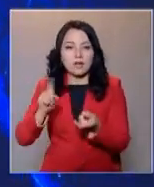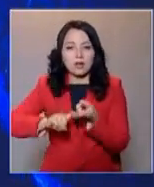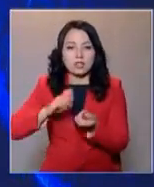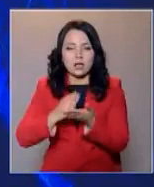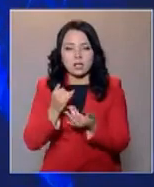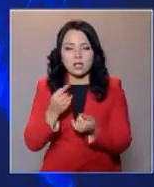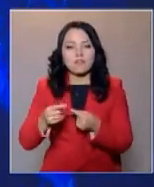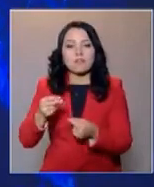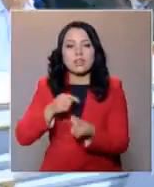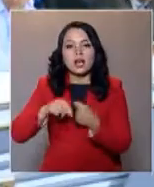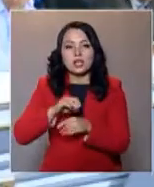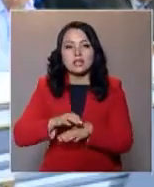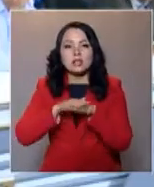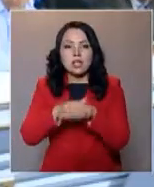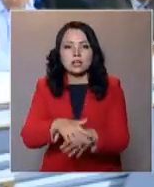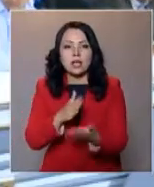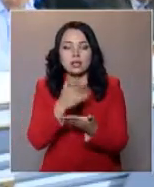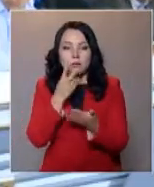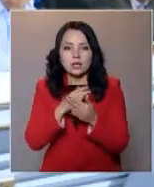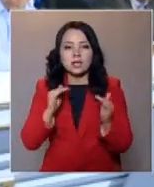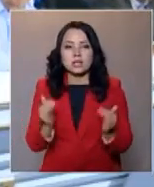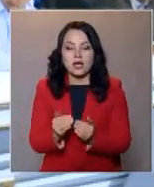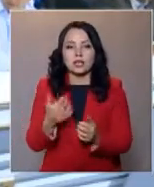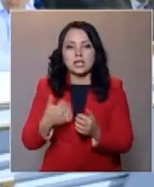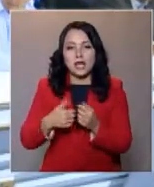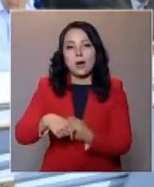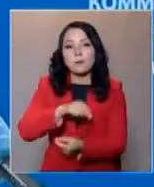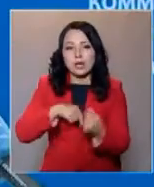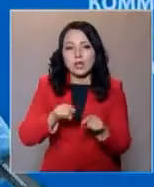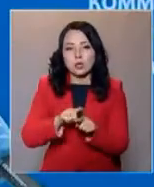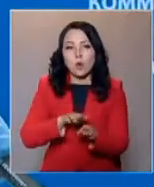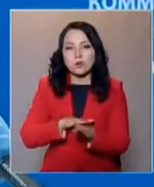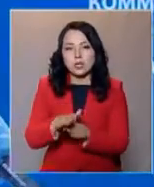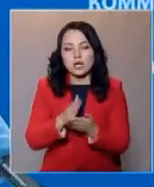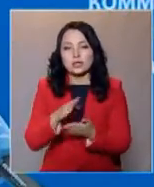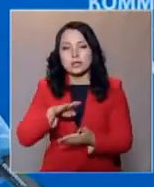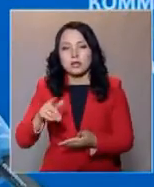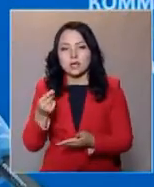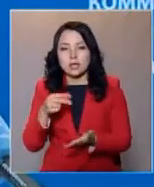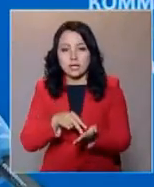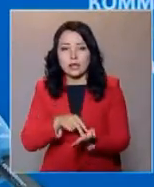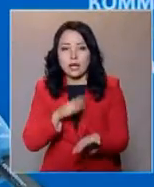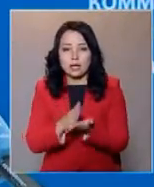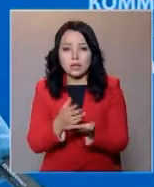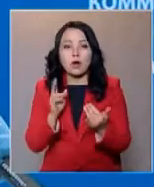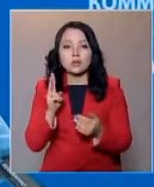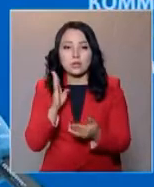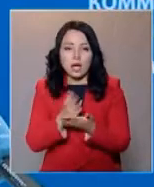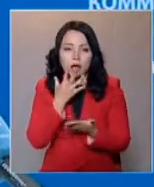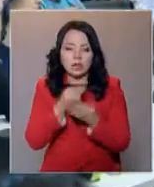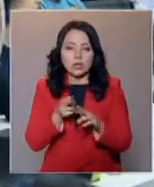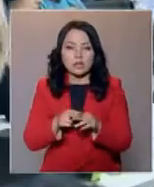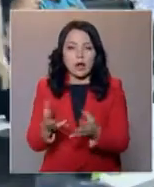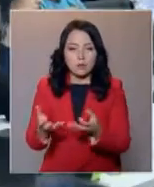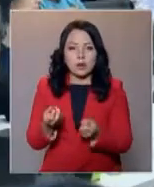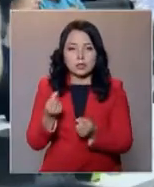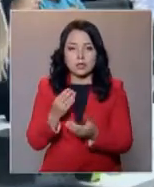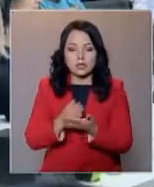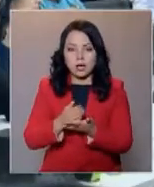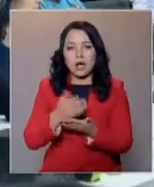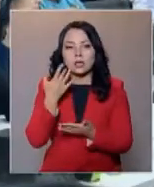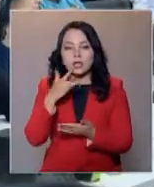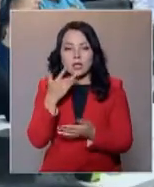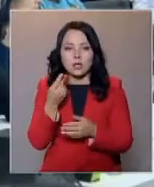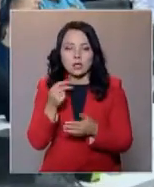что финансирование субъектов малого и среднего бизнеса осуществляется в тенге. Однако есть и те, кто получал займы в